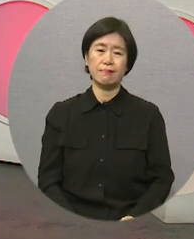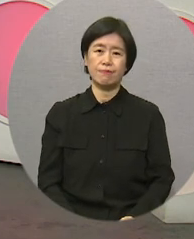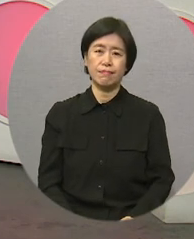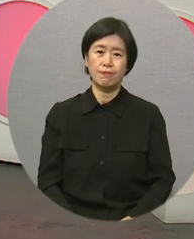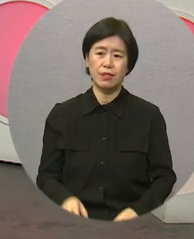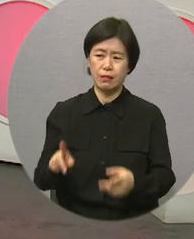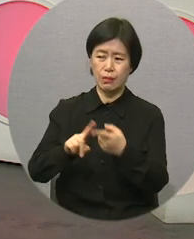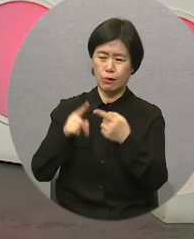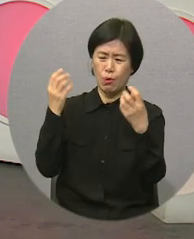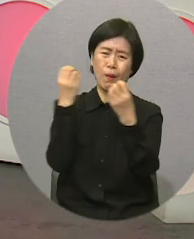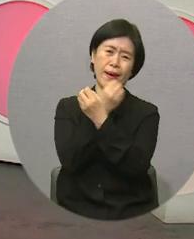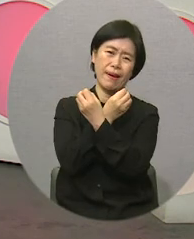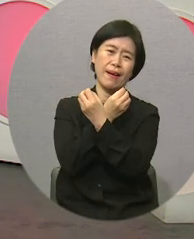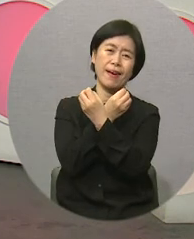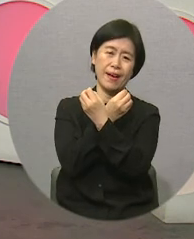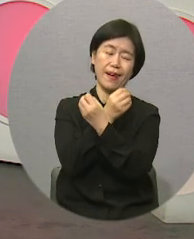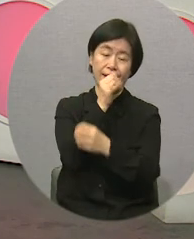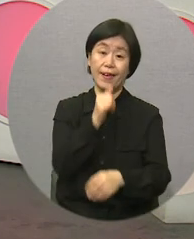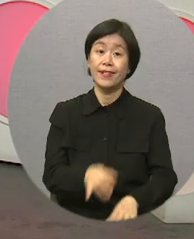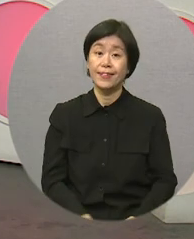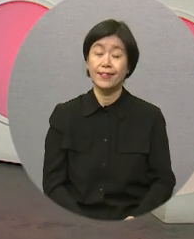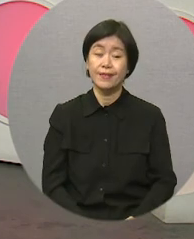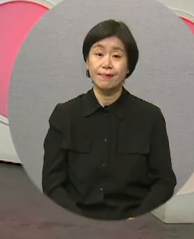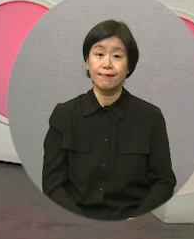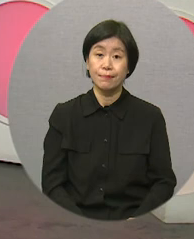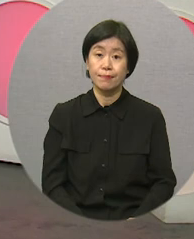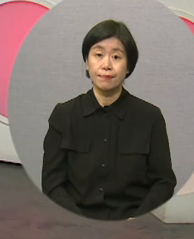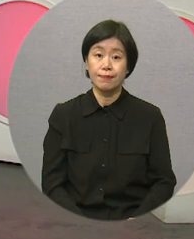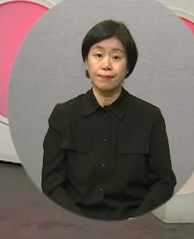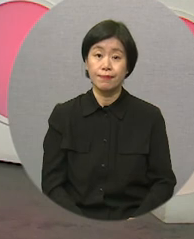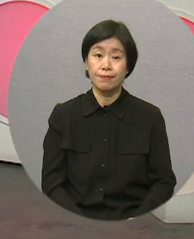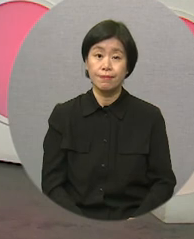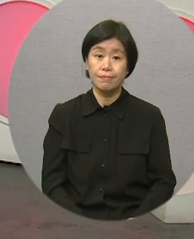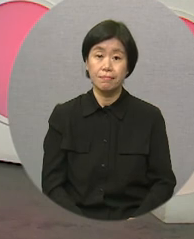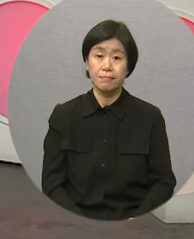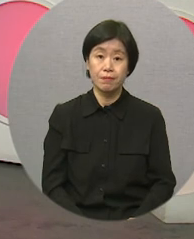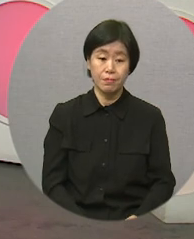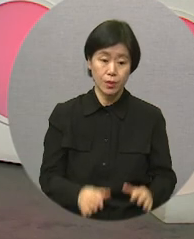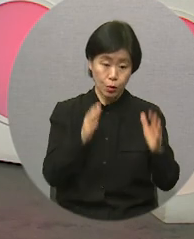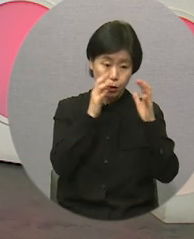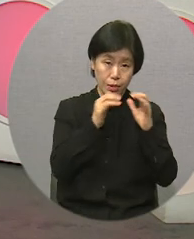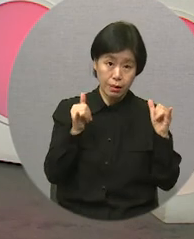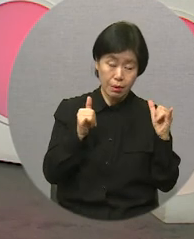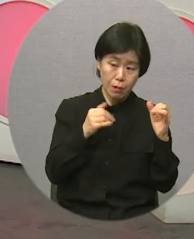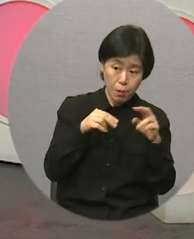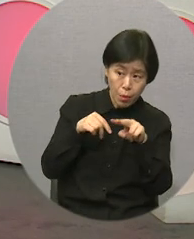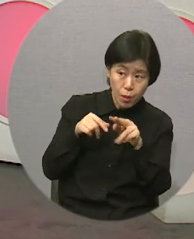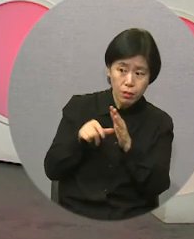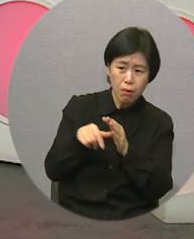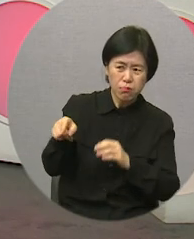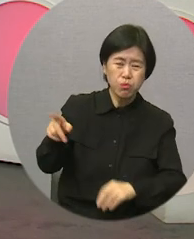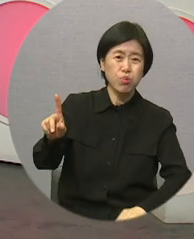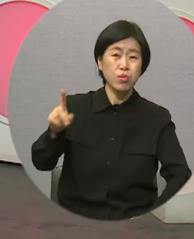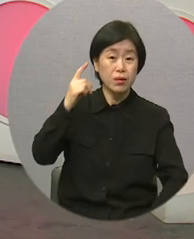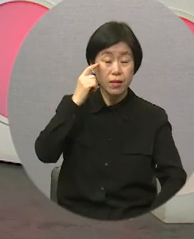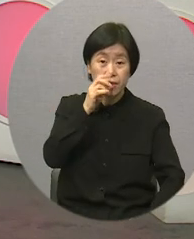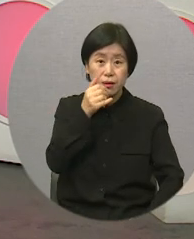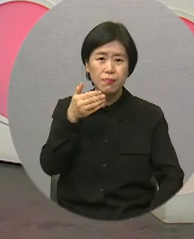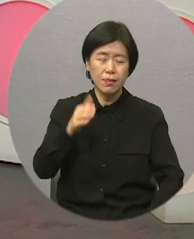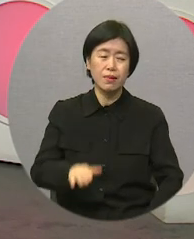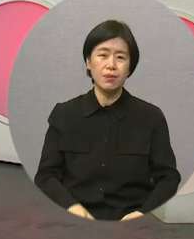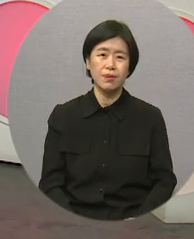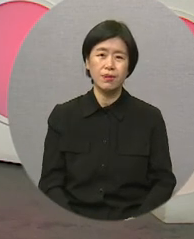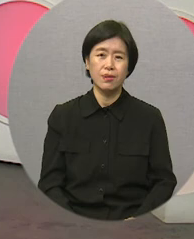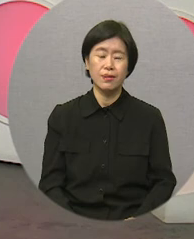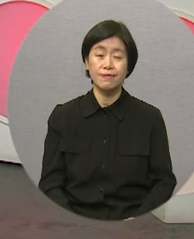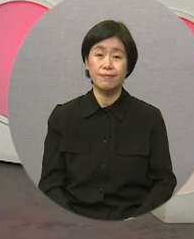그렇지. 근데 그게 공부하는 친구들한테는 어색하고, 저 사람 뭐야? 하고 오해가 생길 수 있거든요. 맞아요. 그러니까,